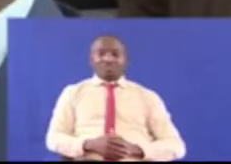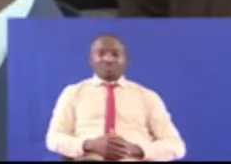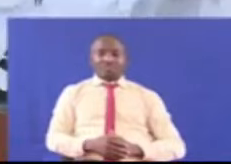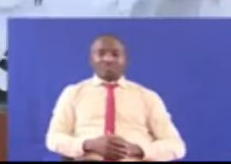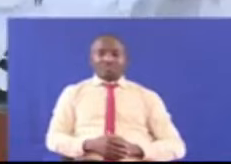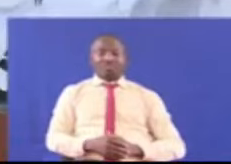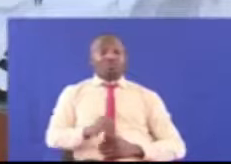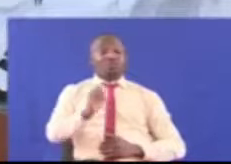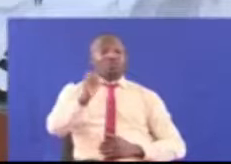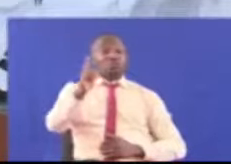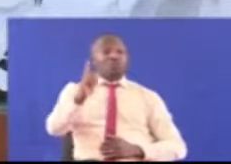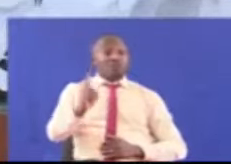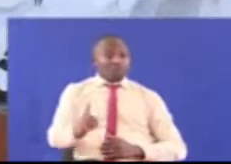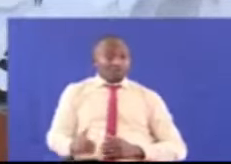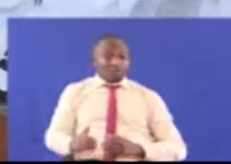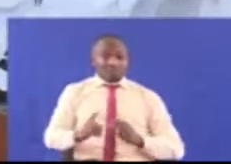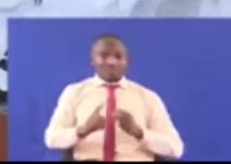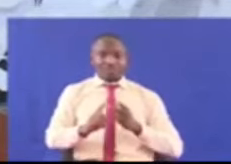Kwa hiyo